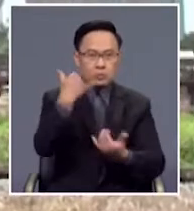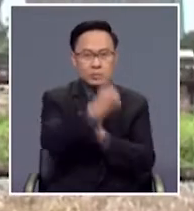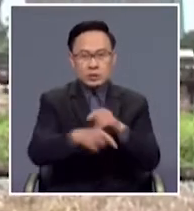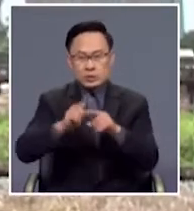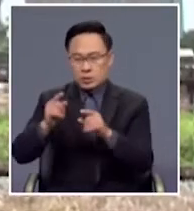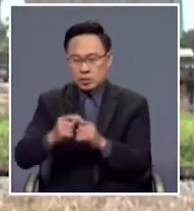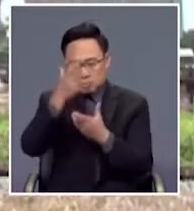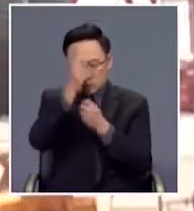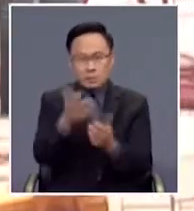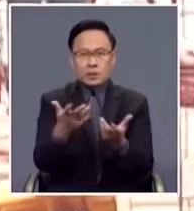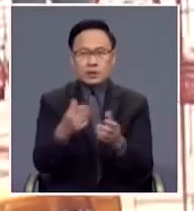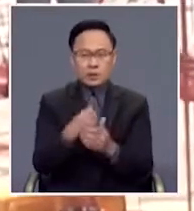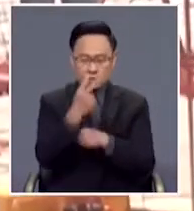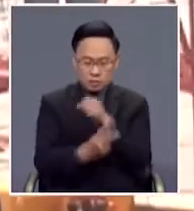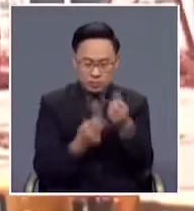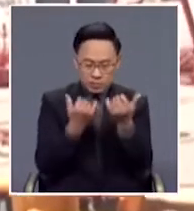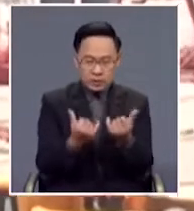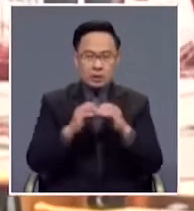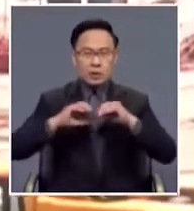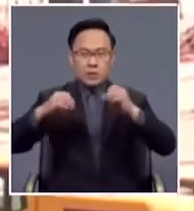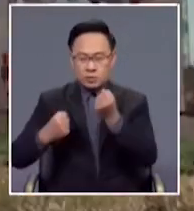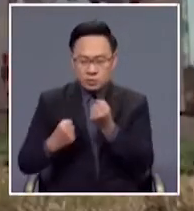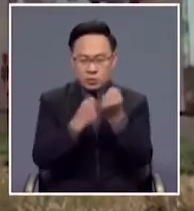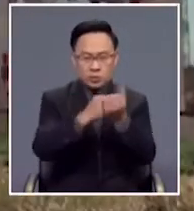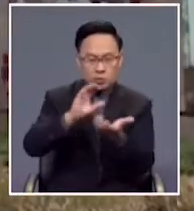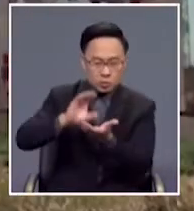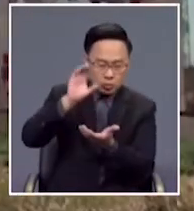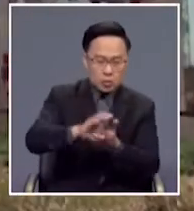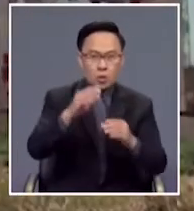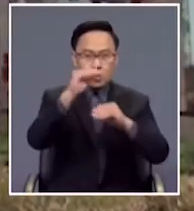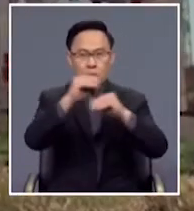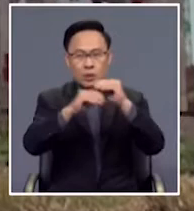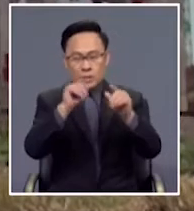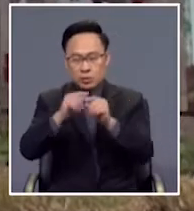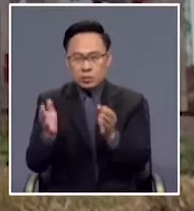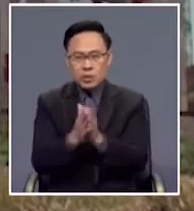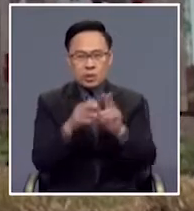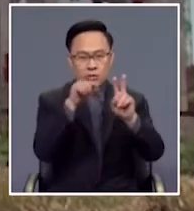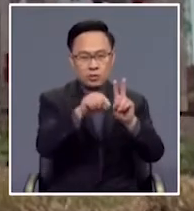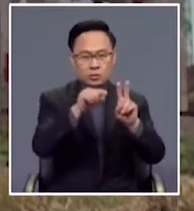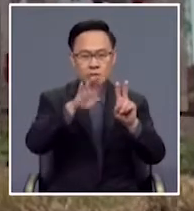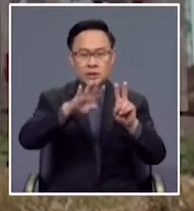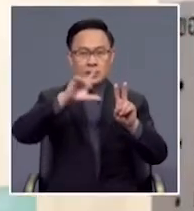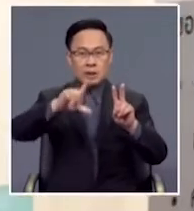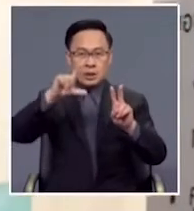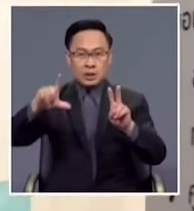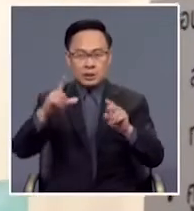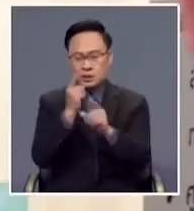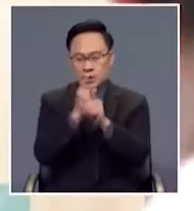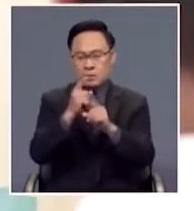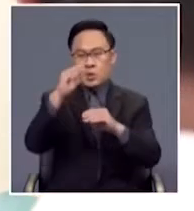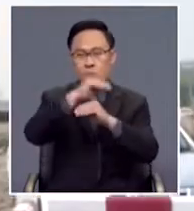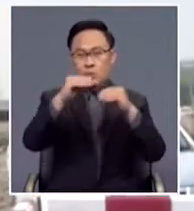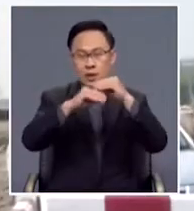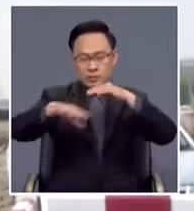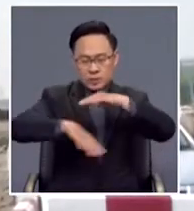แต่2ปีที่ผ่านมานี้นั้นเราพยายามผลักดันให้เกิดการลงทุนวงเงินกว่า 2.4 ล้านล้านบาทในแทบทุกโครงสร้างพื้นฐานด้